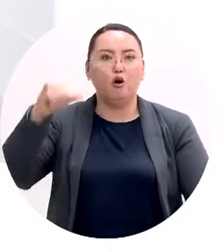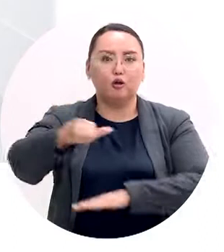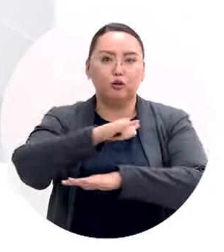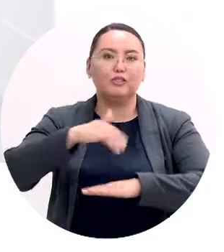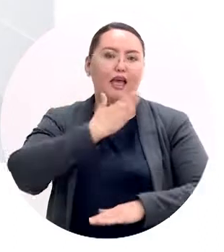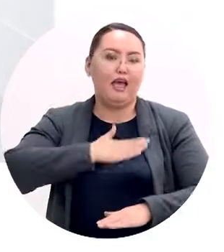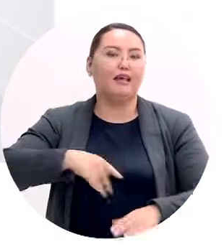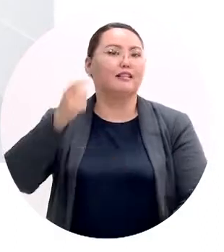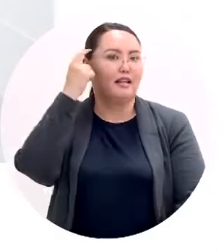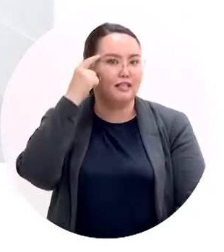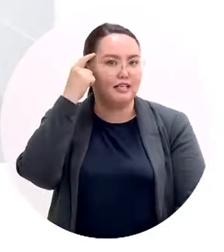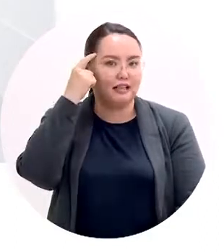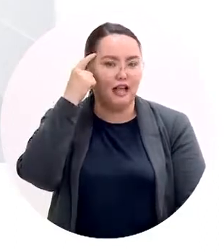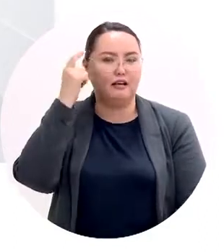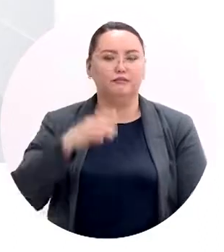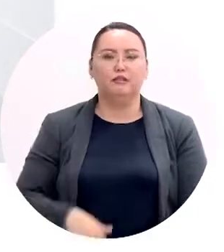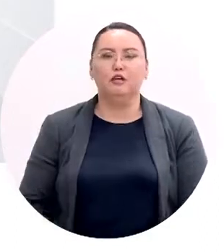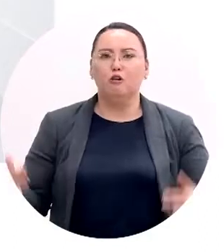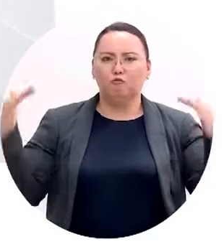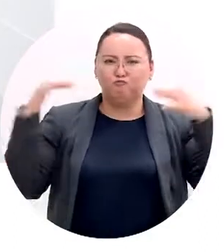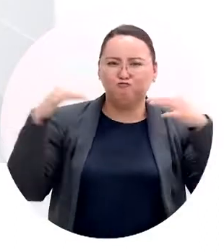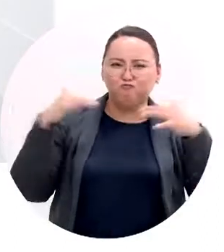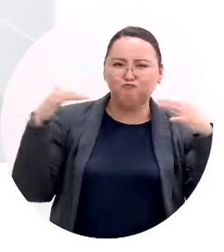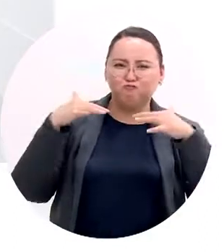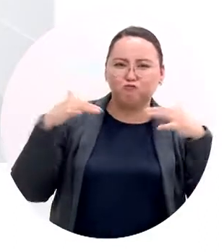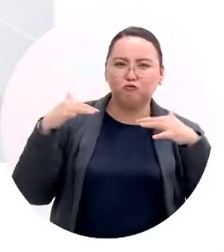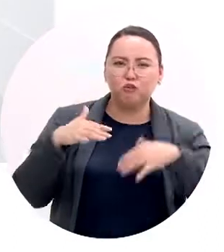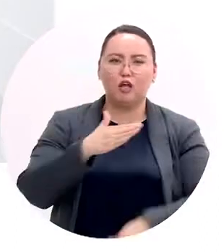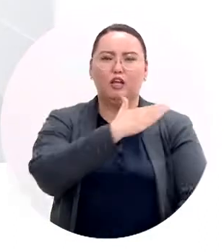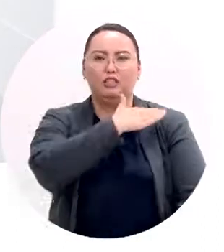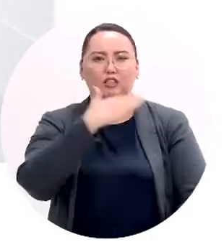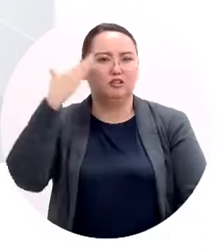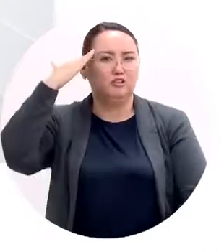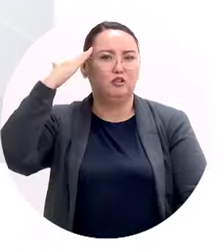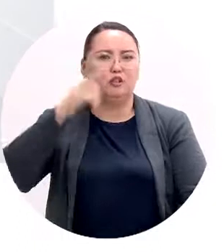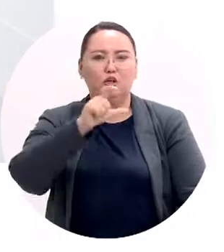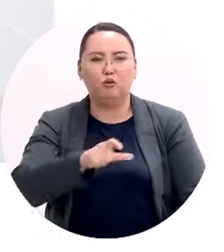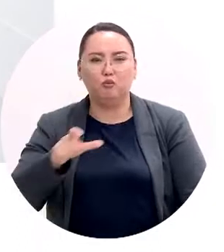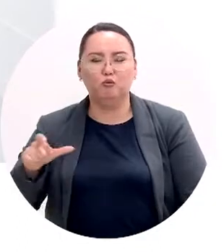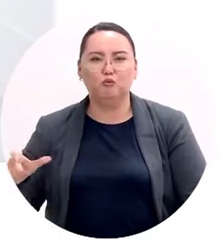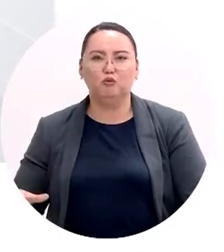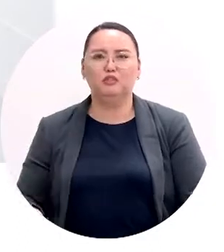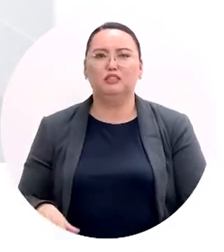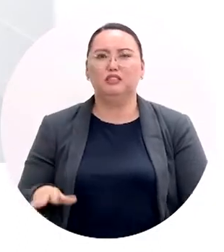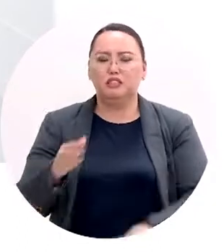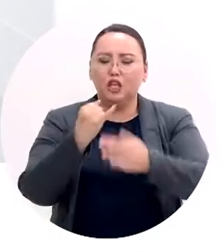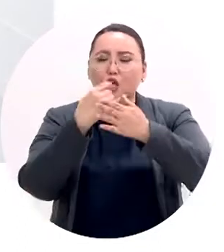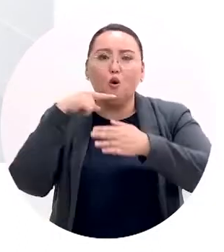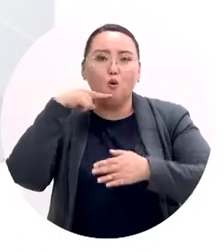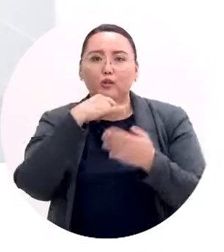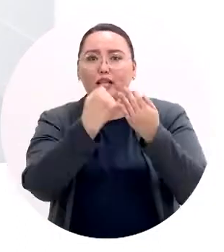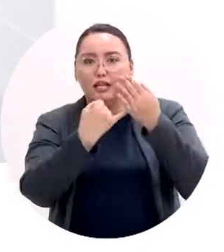мөнхийн тэмдэг ширүүн их тэмцэлд шилдэг сайчуулын асгаруулсан ариухан цусаар амьдулсан алтан соёмт